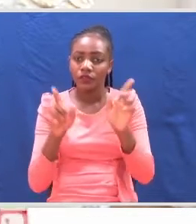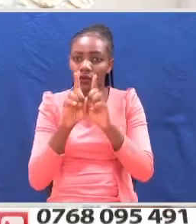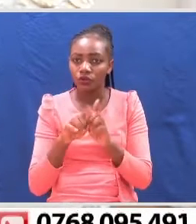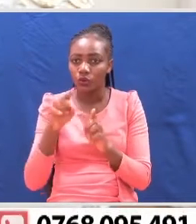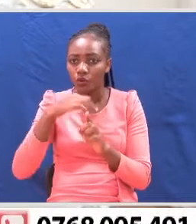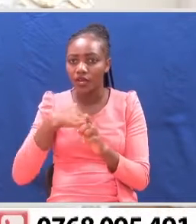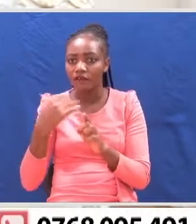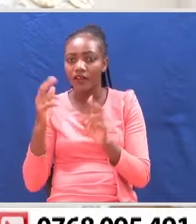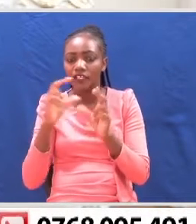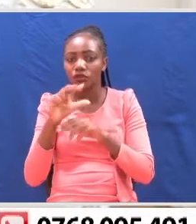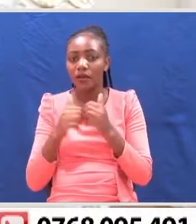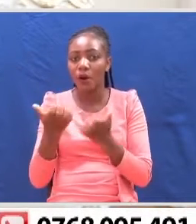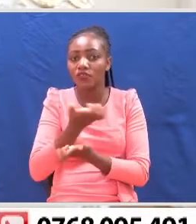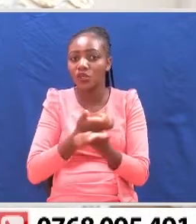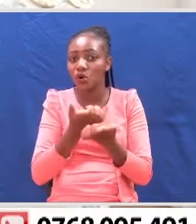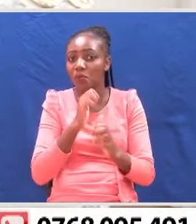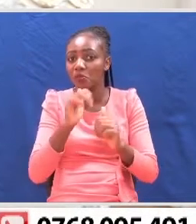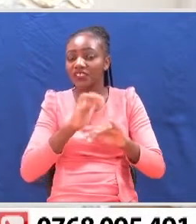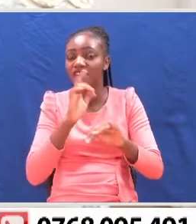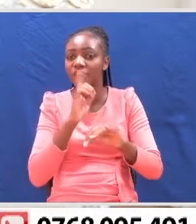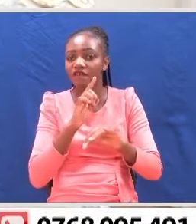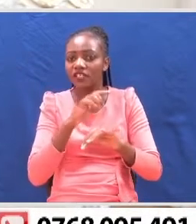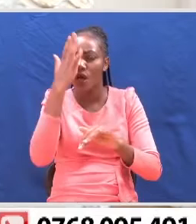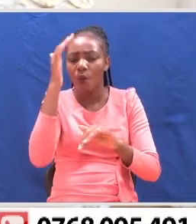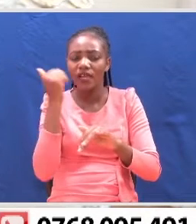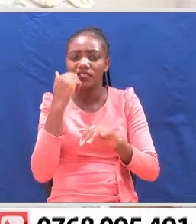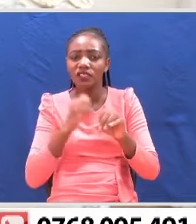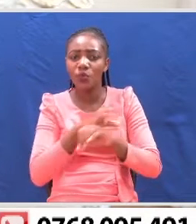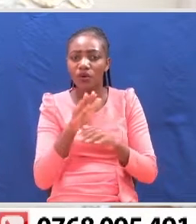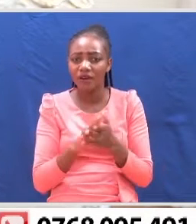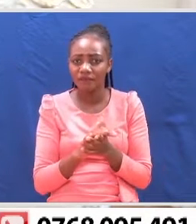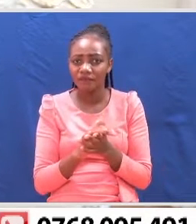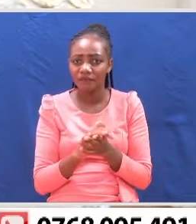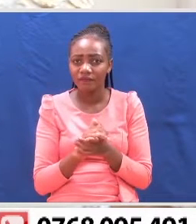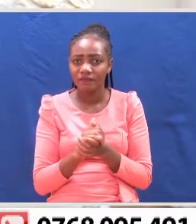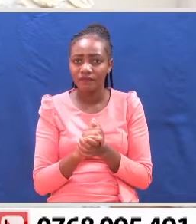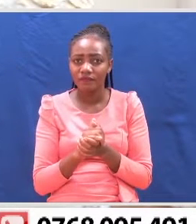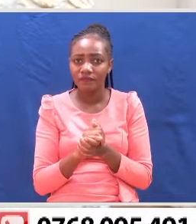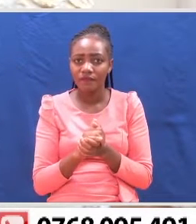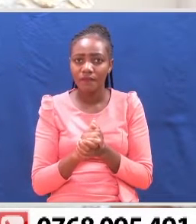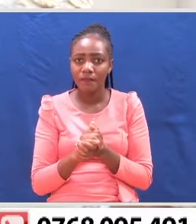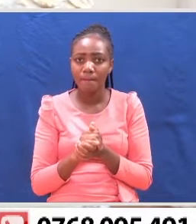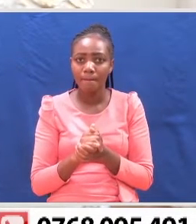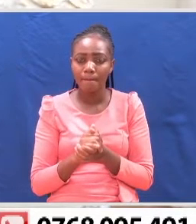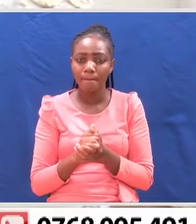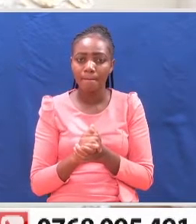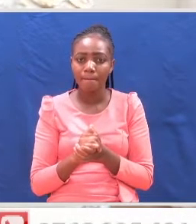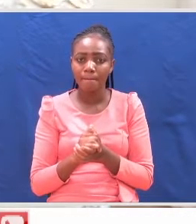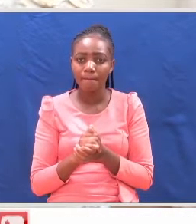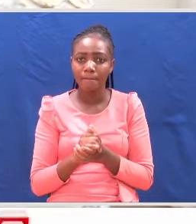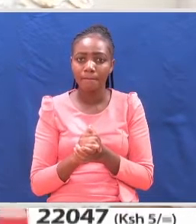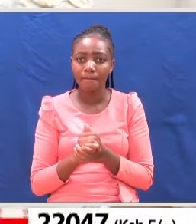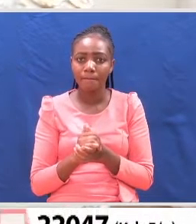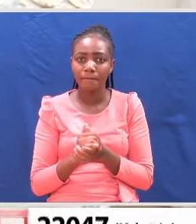ya uchumi ambao umeathirika zaidi. Kulingana na wewe, kipi ambacho kinastahili kufanywa ili kurejea